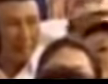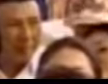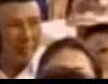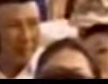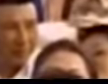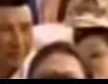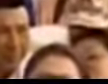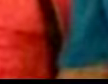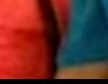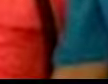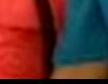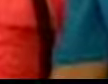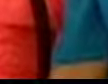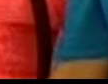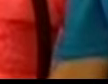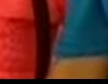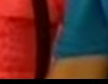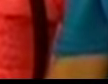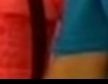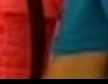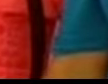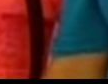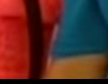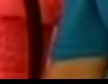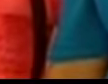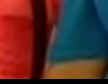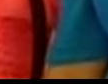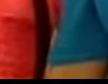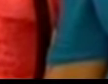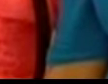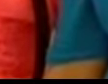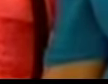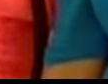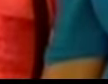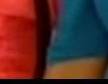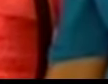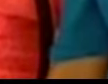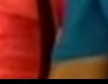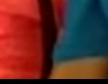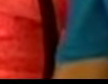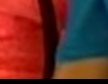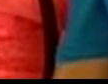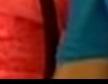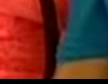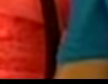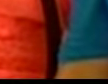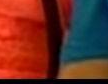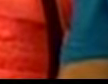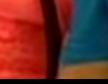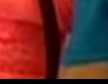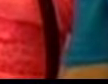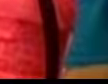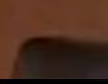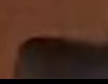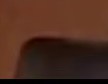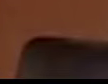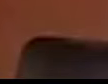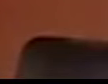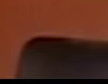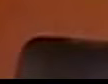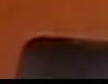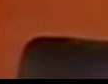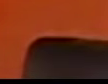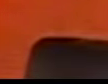rurakunchi nishpami mechirka. Masna kulkita chaita rurangapa ministirka kanchis chunga kimsa millón dólar tami ministirka. Chaypimi patsa pichka